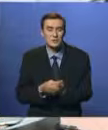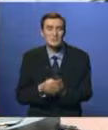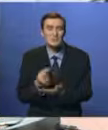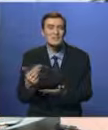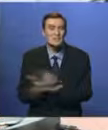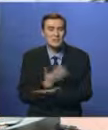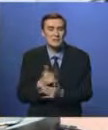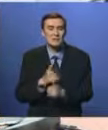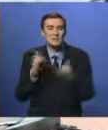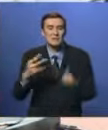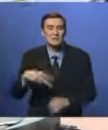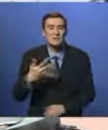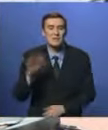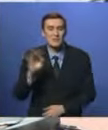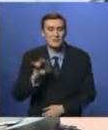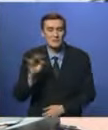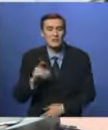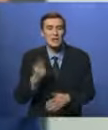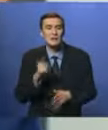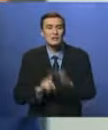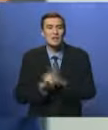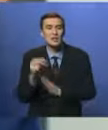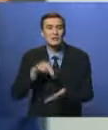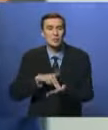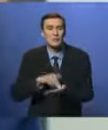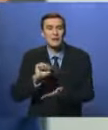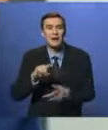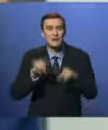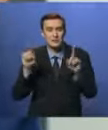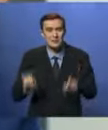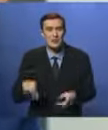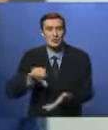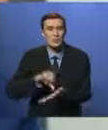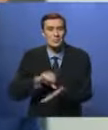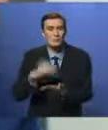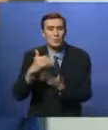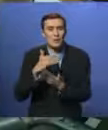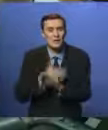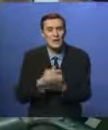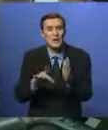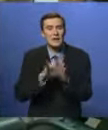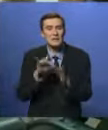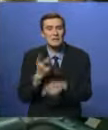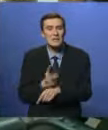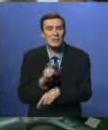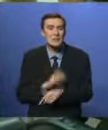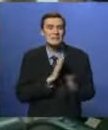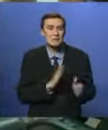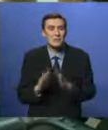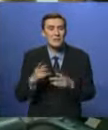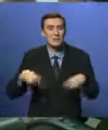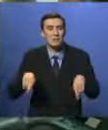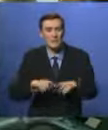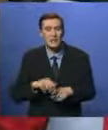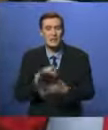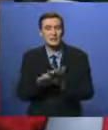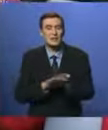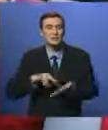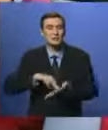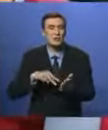дивидендов превысил 25 процентов от первоначальной стоимости акций для участия в программе отбирались наиболее стабильные компании в